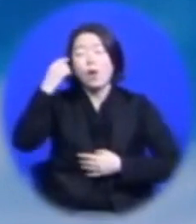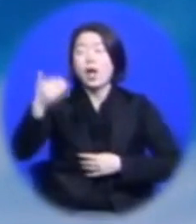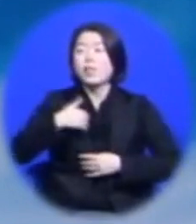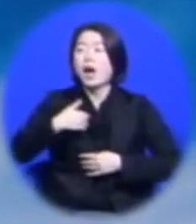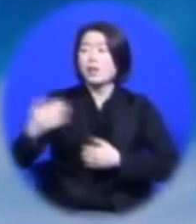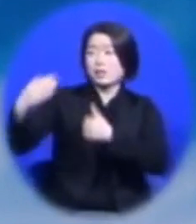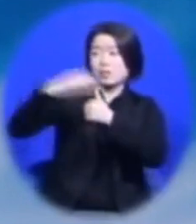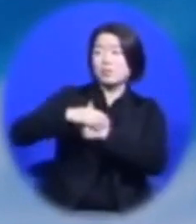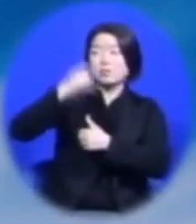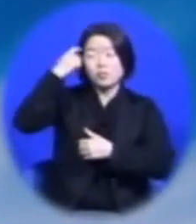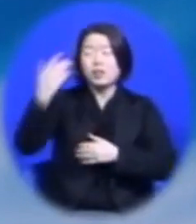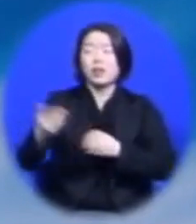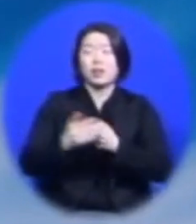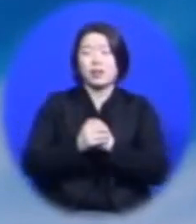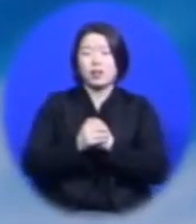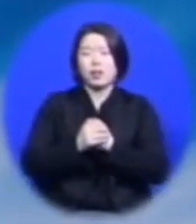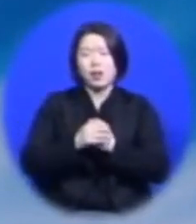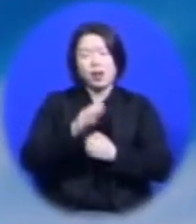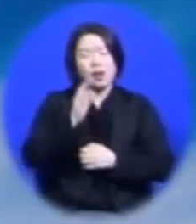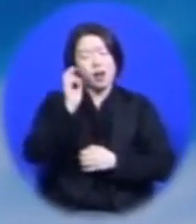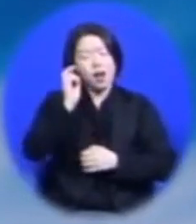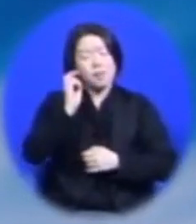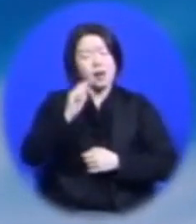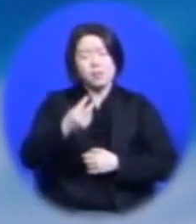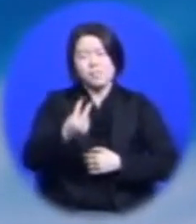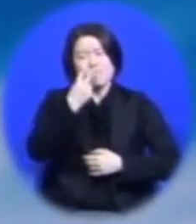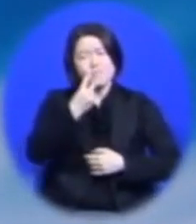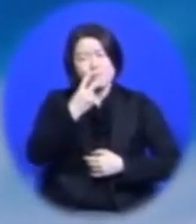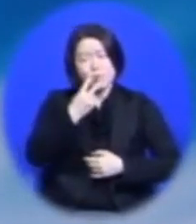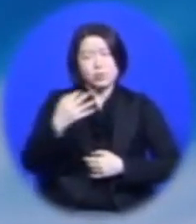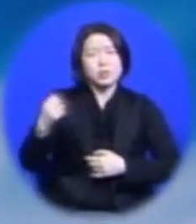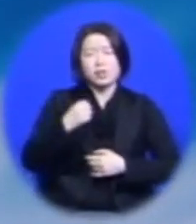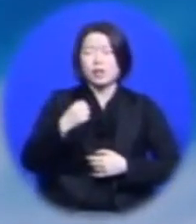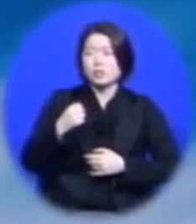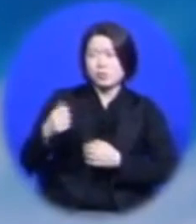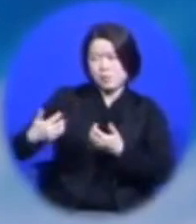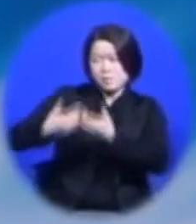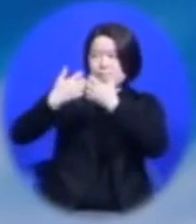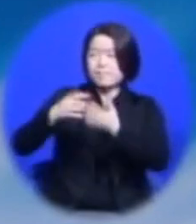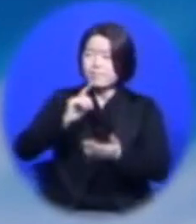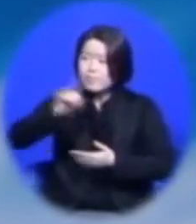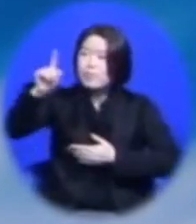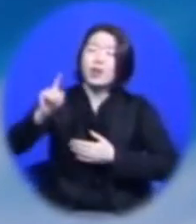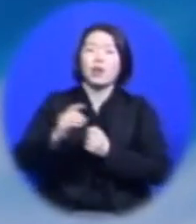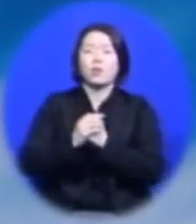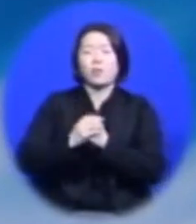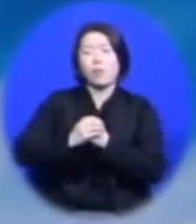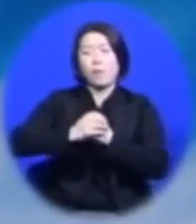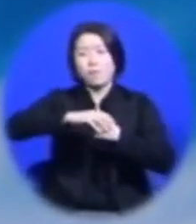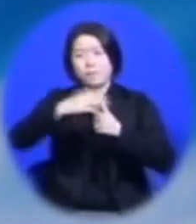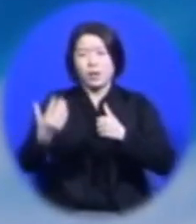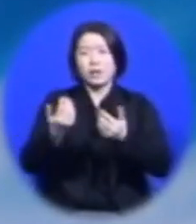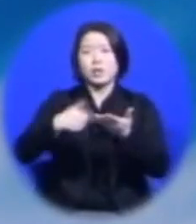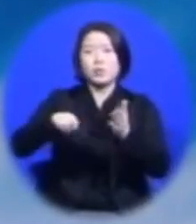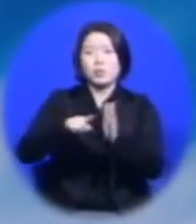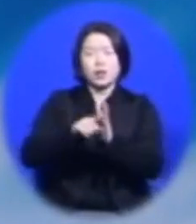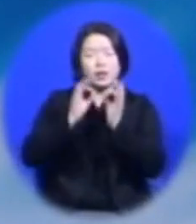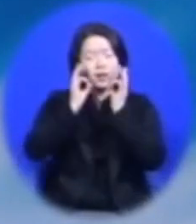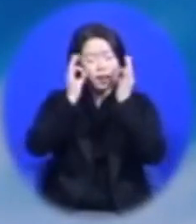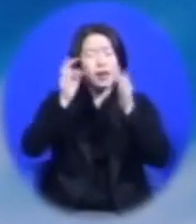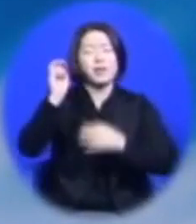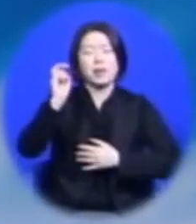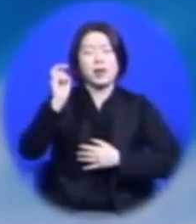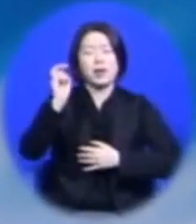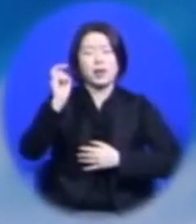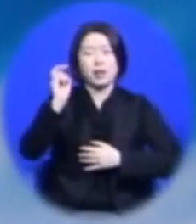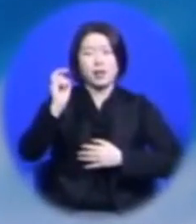지었다고 하느냐? 아마 뭐 목숨을 걸고 저항하고 따지고 벗어버리려고 애를 쓰실 거예요.